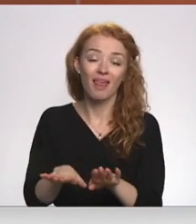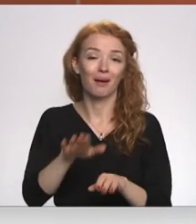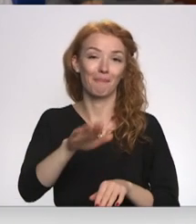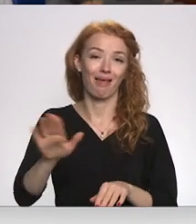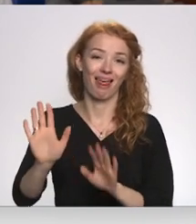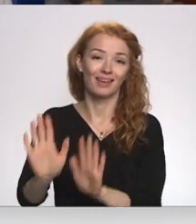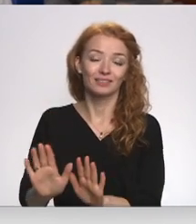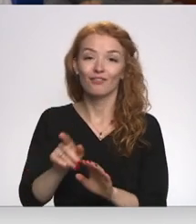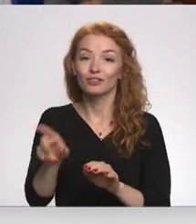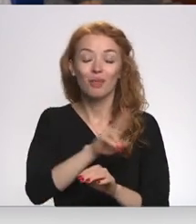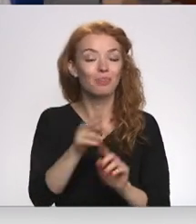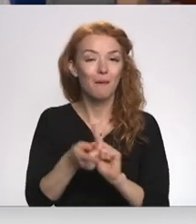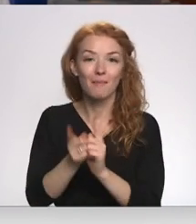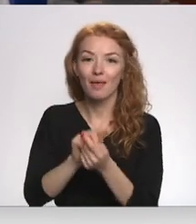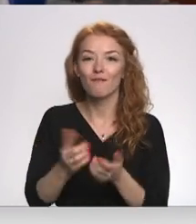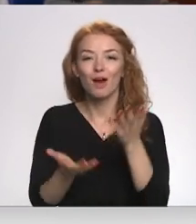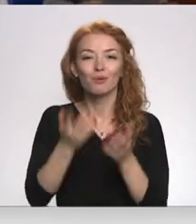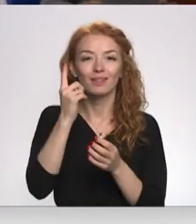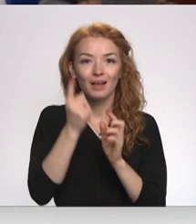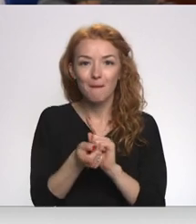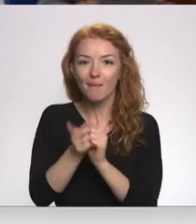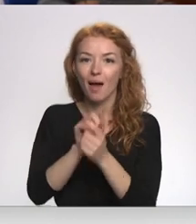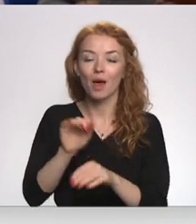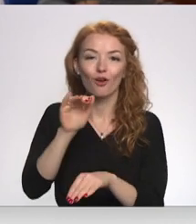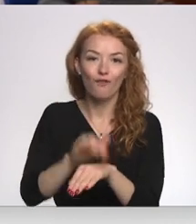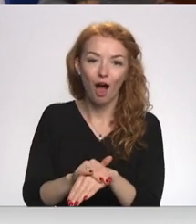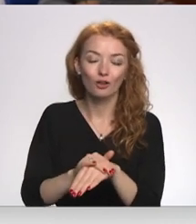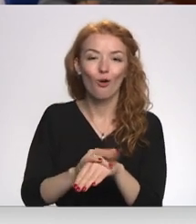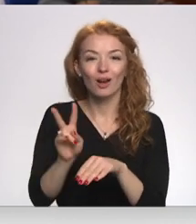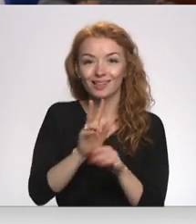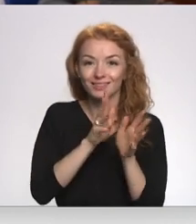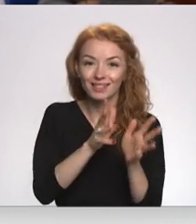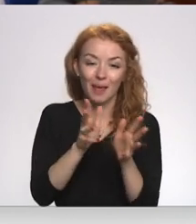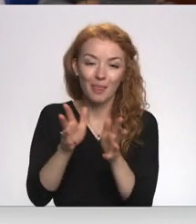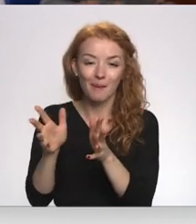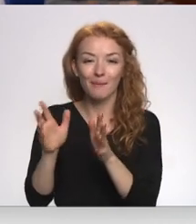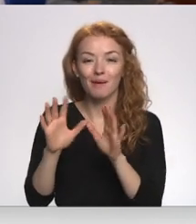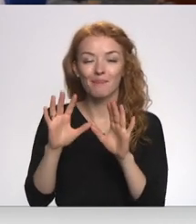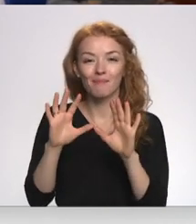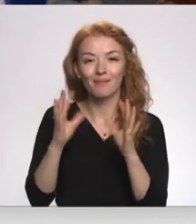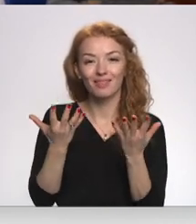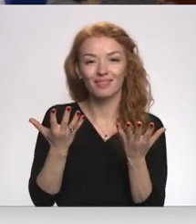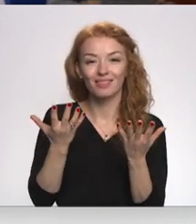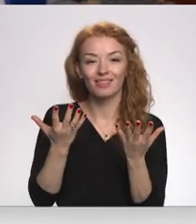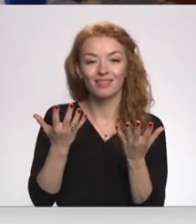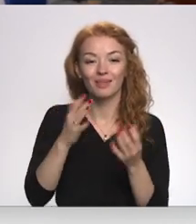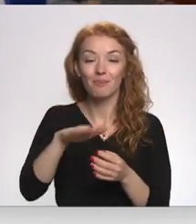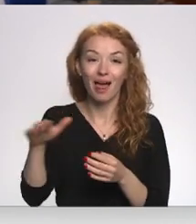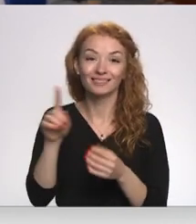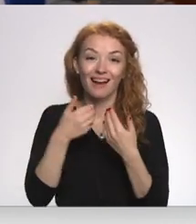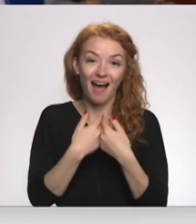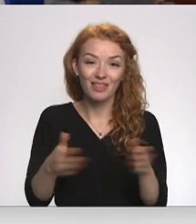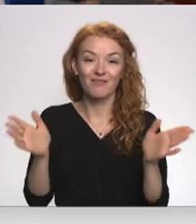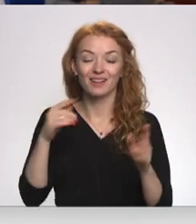un īpaši nemainās. Varbūt mainās kaut kādi tie faktori, kas ietekmē, bet bērns ir